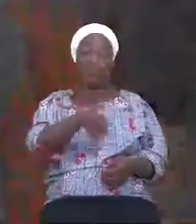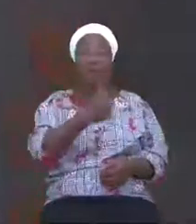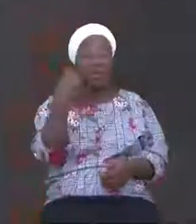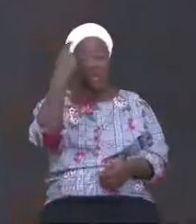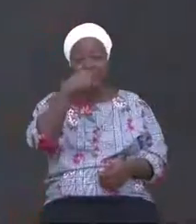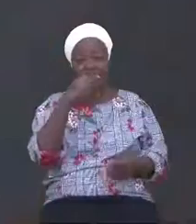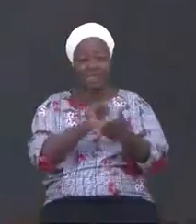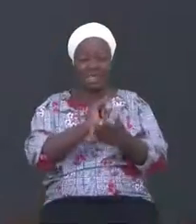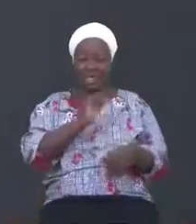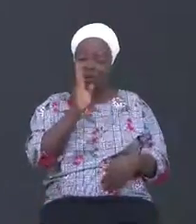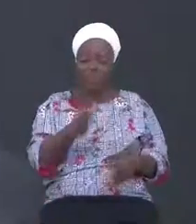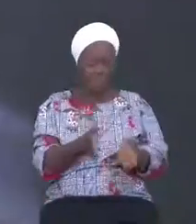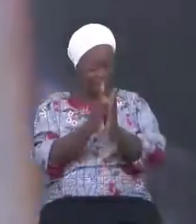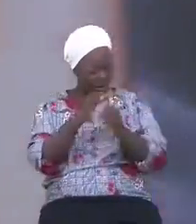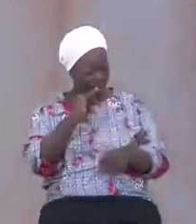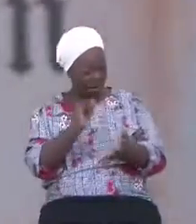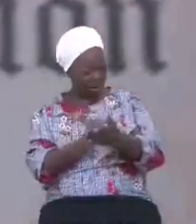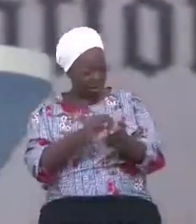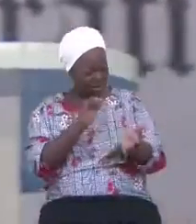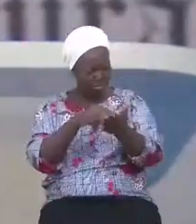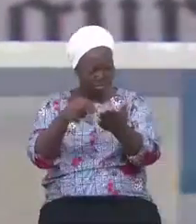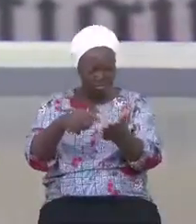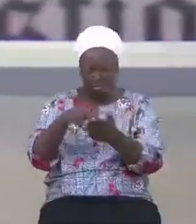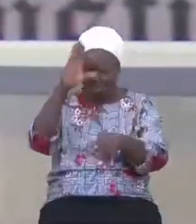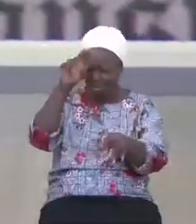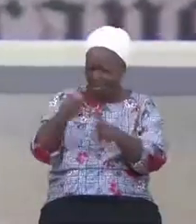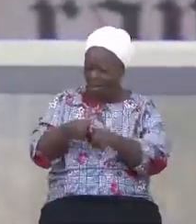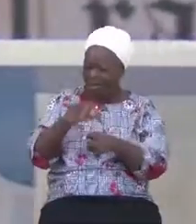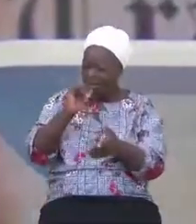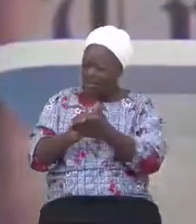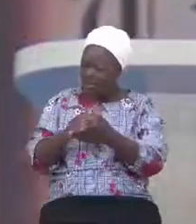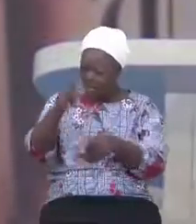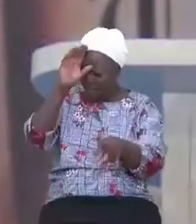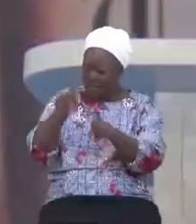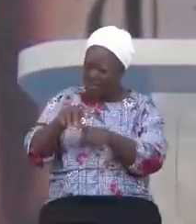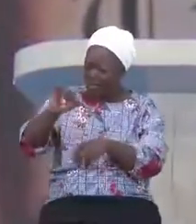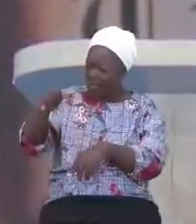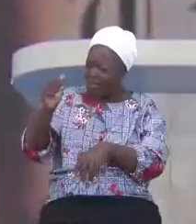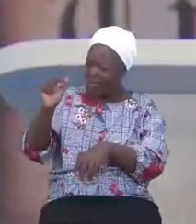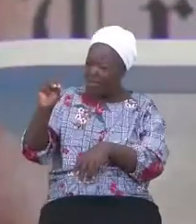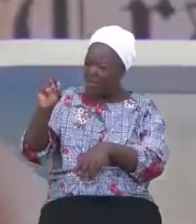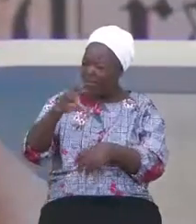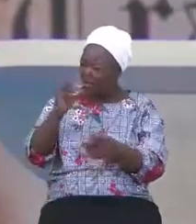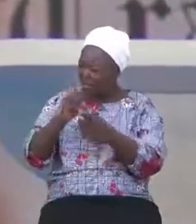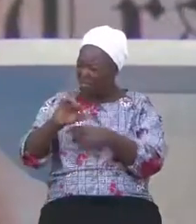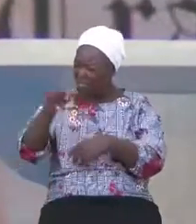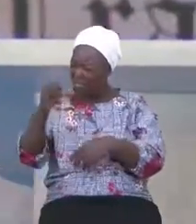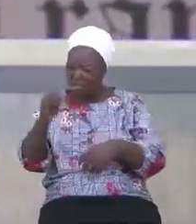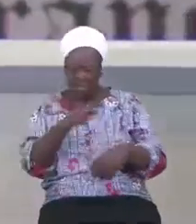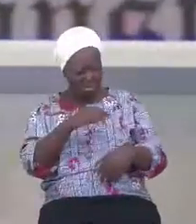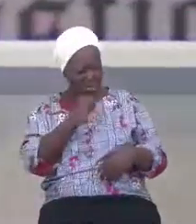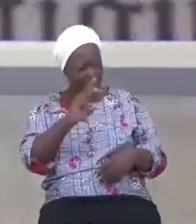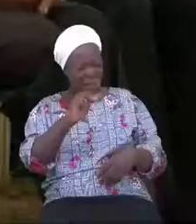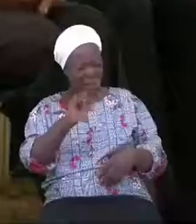Et je vais me demander, est-ce que c'est tel frère Jacques ça? Est-ce que c'est le frère Jean ça? Est-ce que c'est le frère Michel ça? Est-ce que